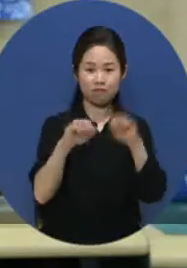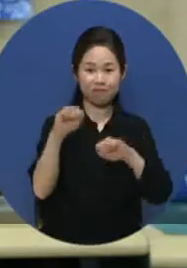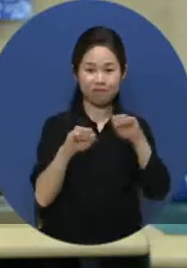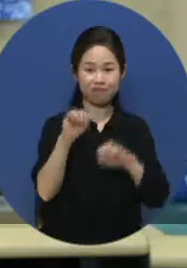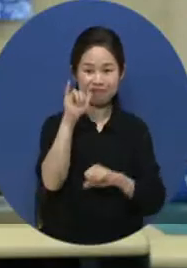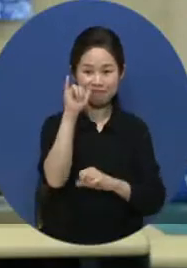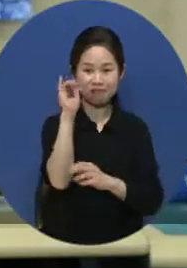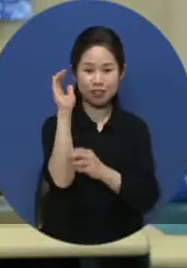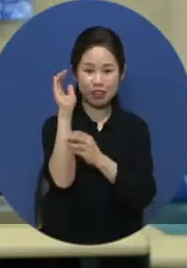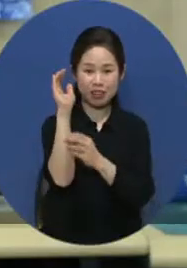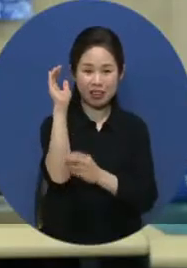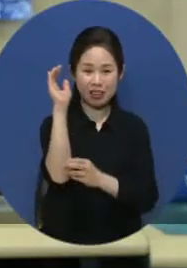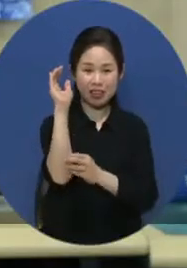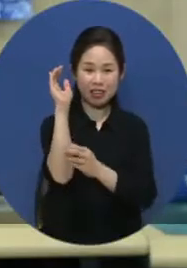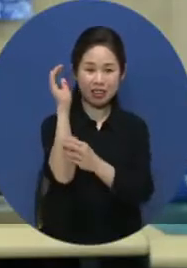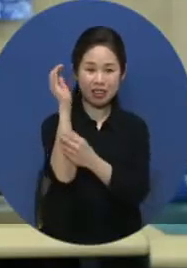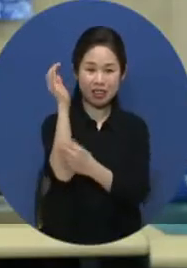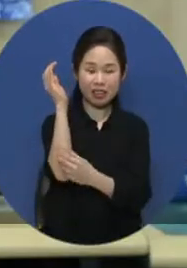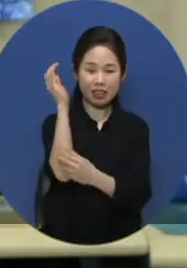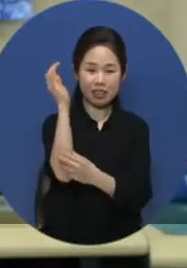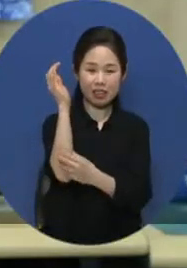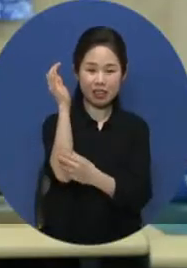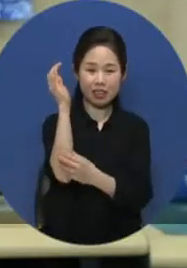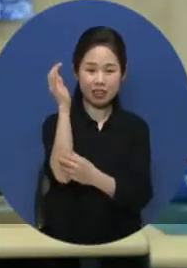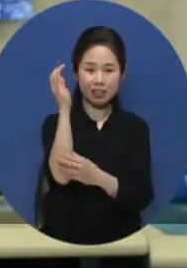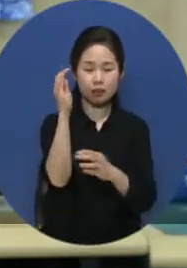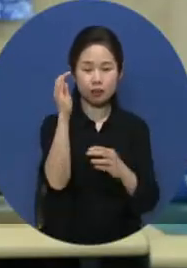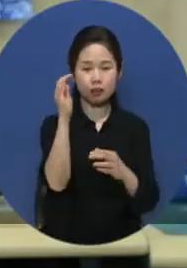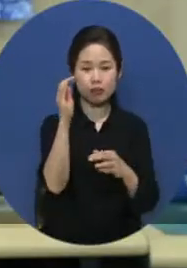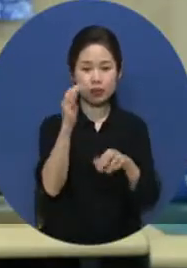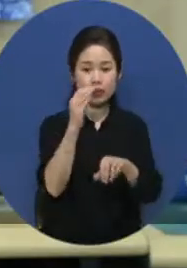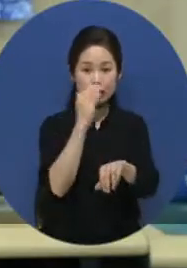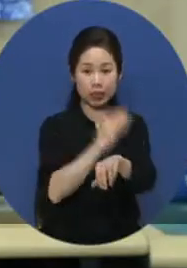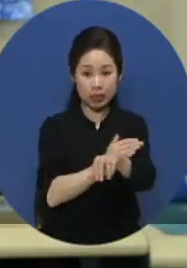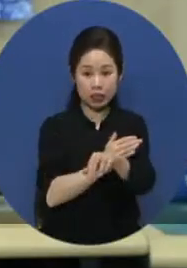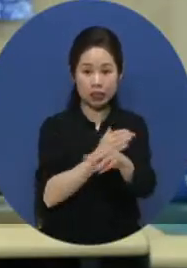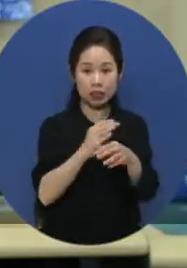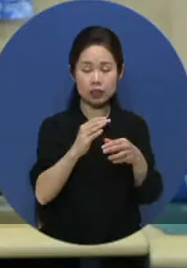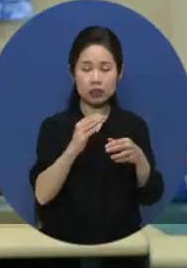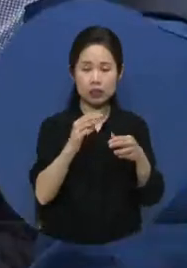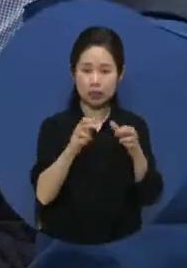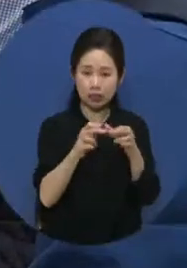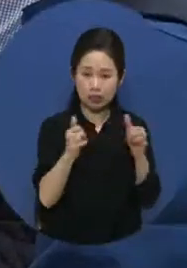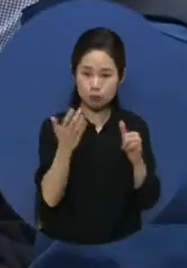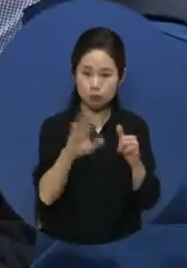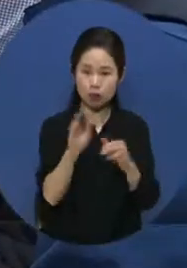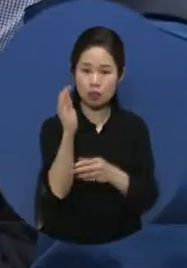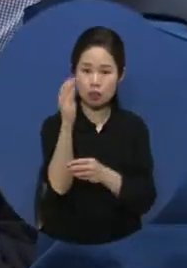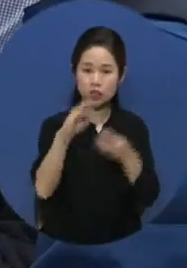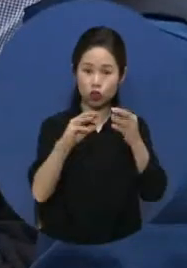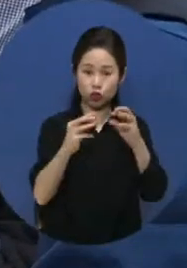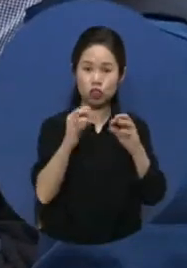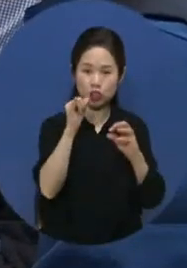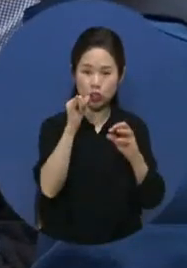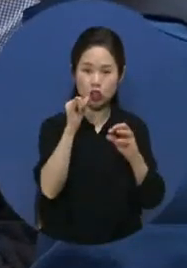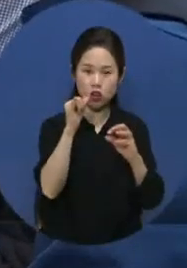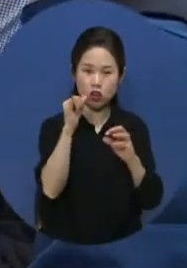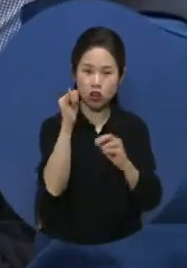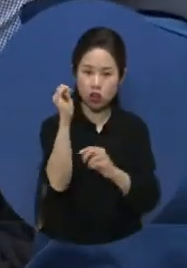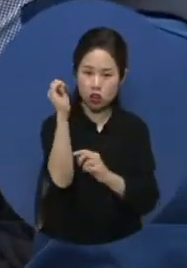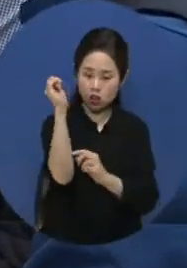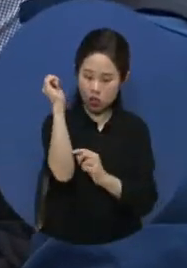요 위치가 절단 장애인이더라도 사실은 이 큰 근육은 남아있지 않습니까? 여기서 적절한 곳에